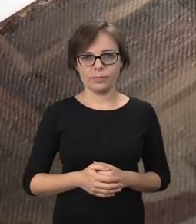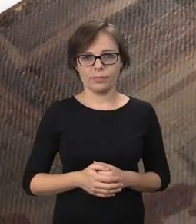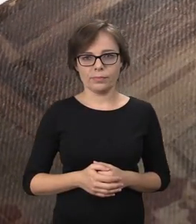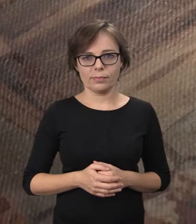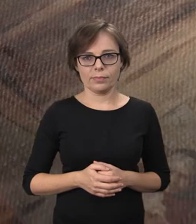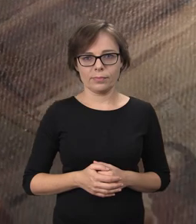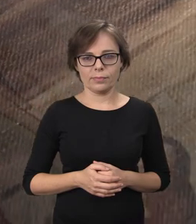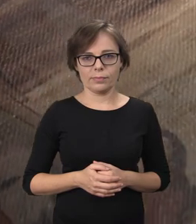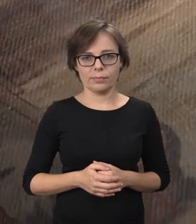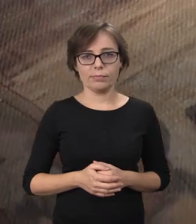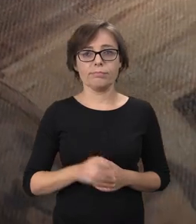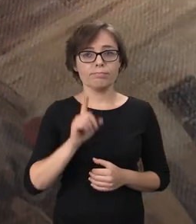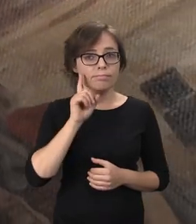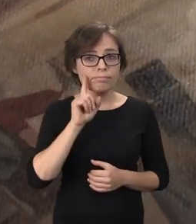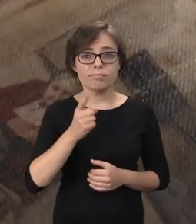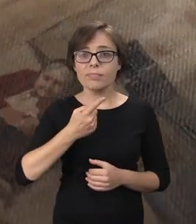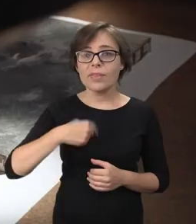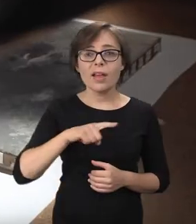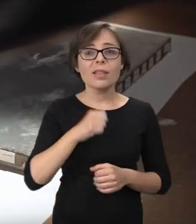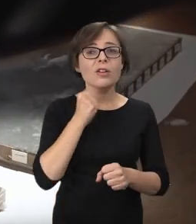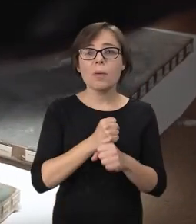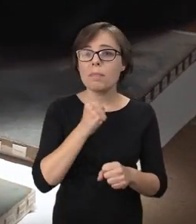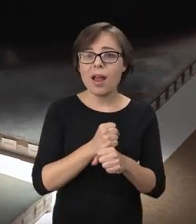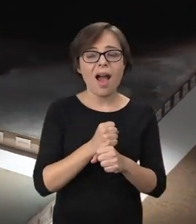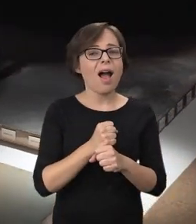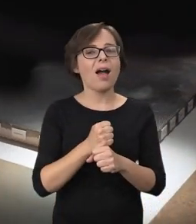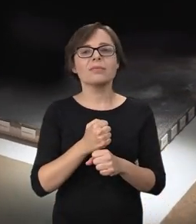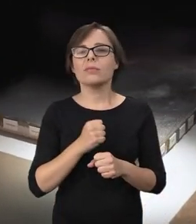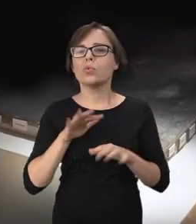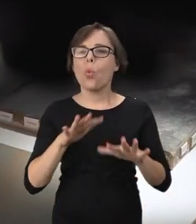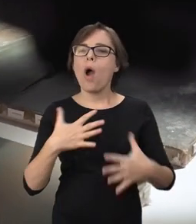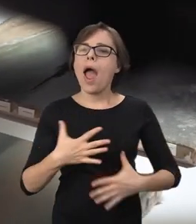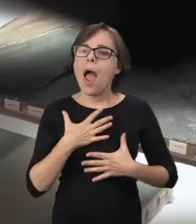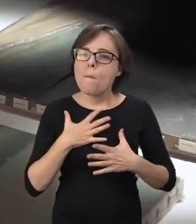W pracy wkładamy mnóstwo emocji,